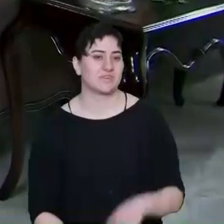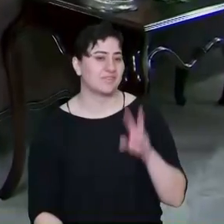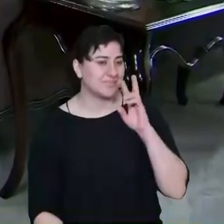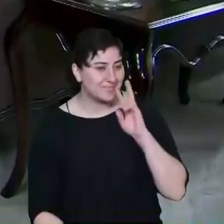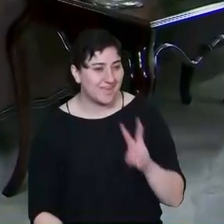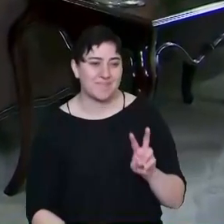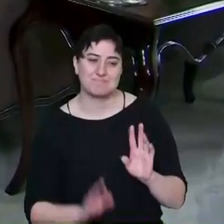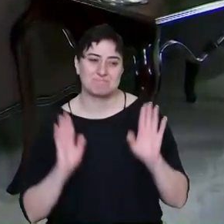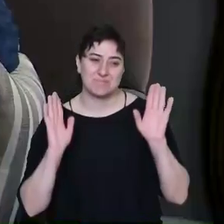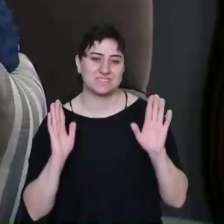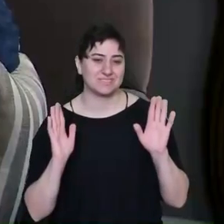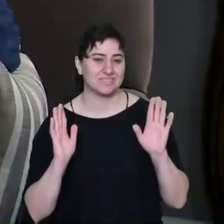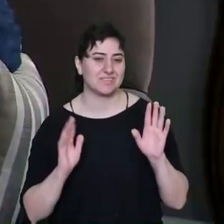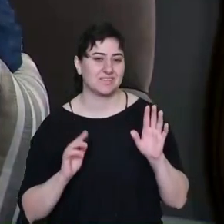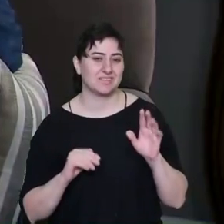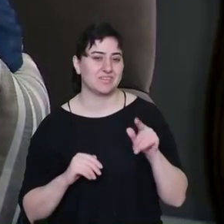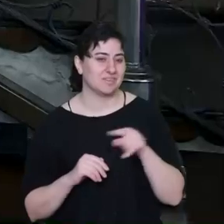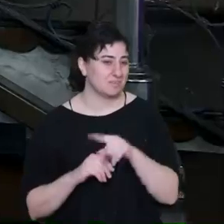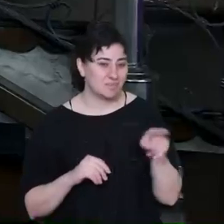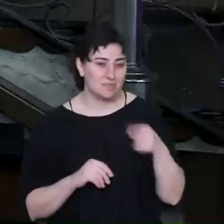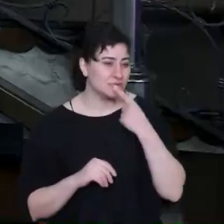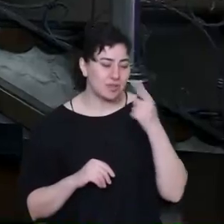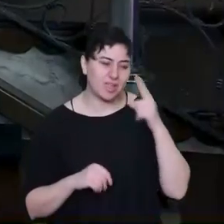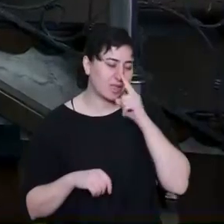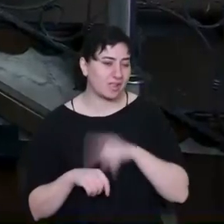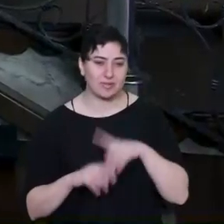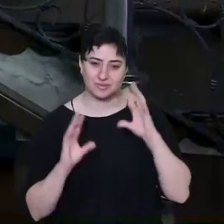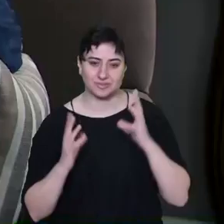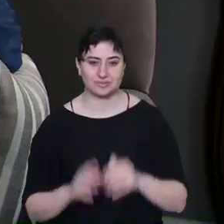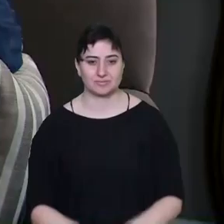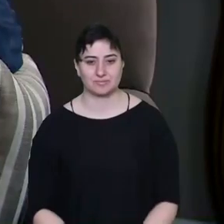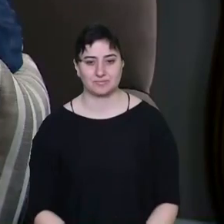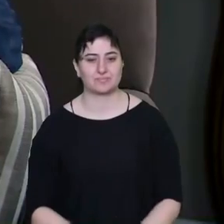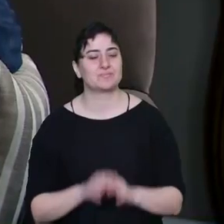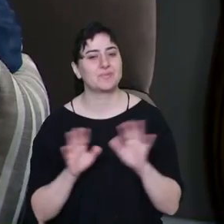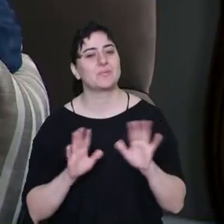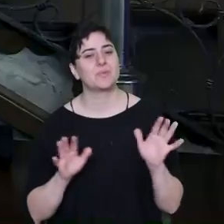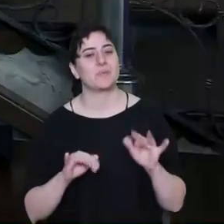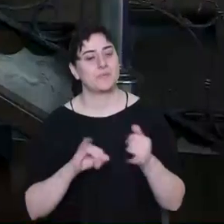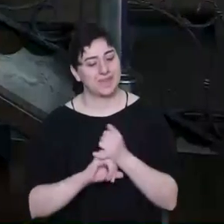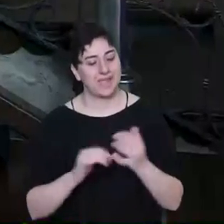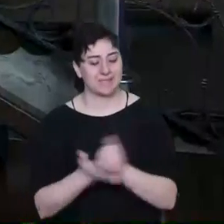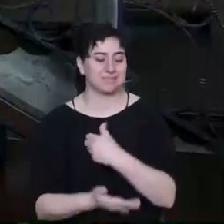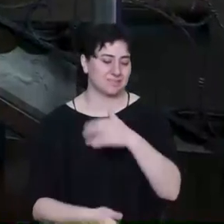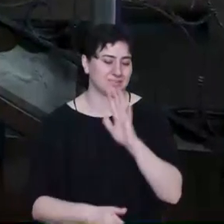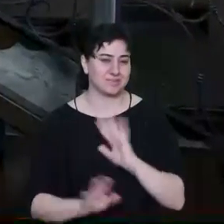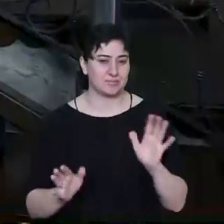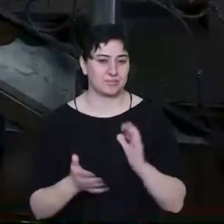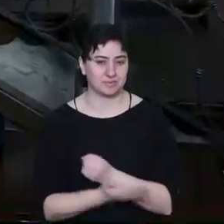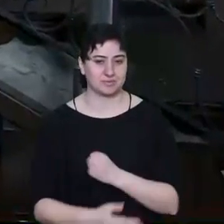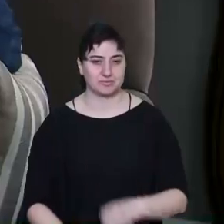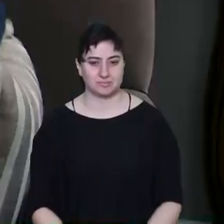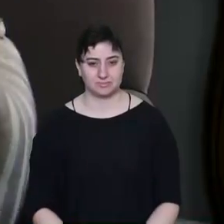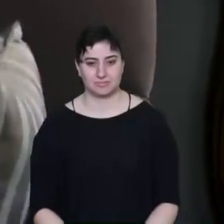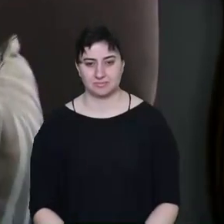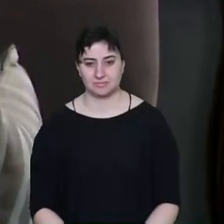Vallahi pes, billahi pes. Bunlar da söyleyeceğin hiç aklıma gelmezdi Sarp. Tamam tamam, iddiayı kazan. Git tamam, git Allah aşkına